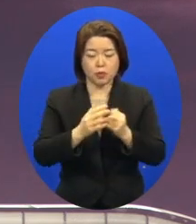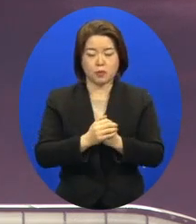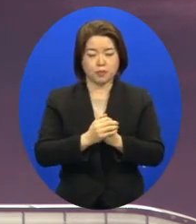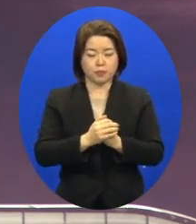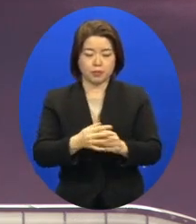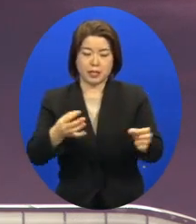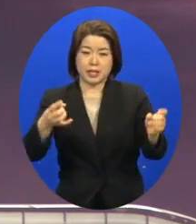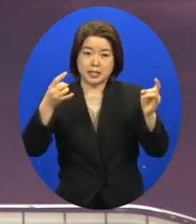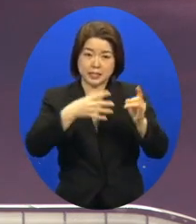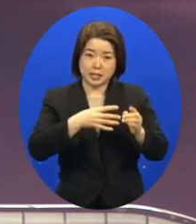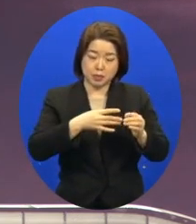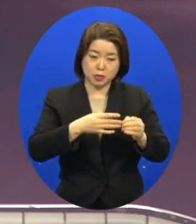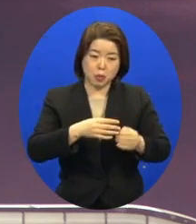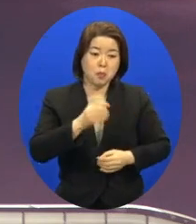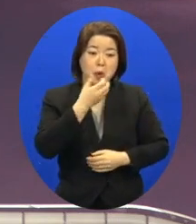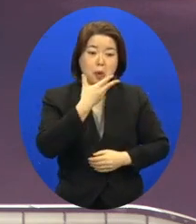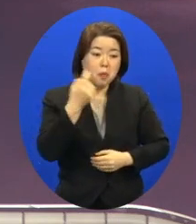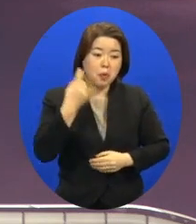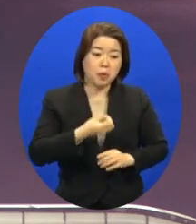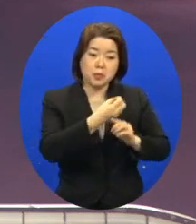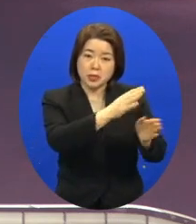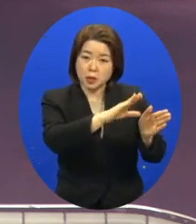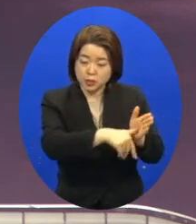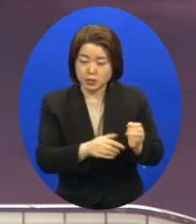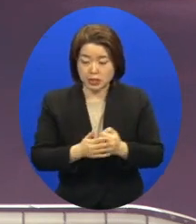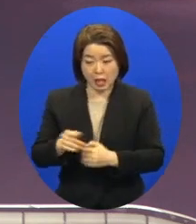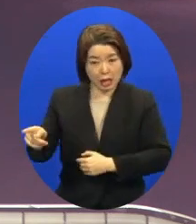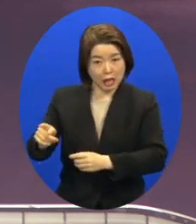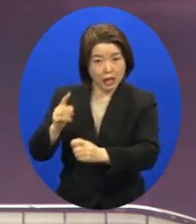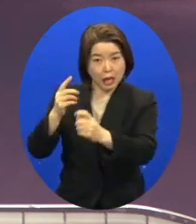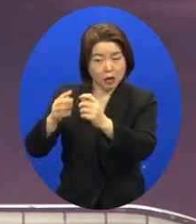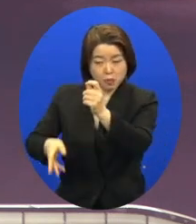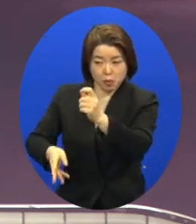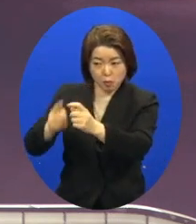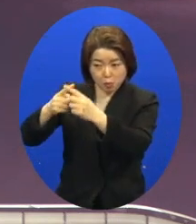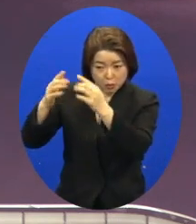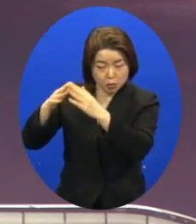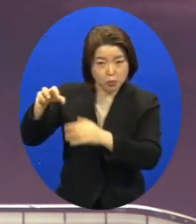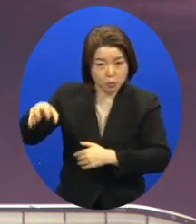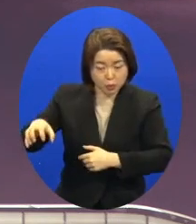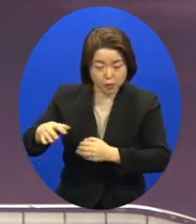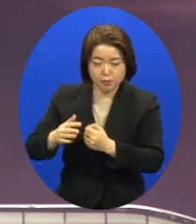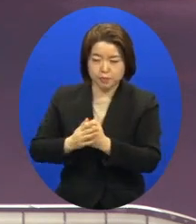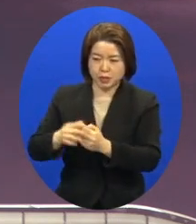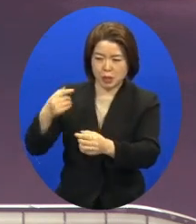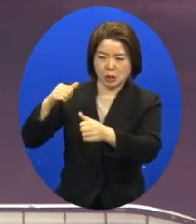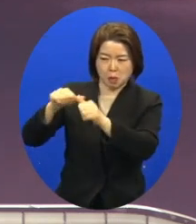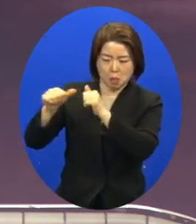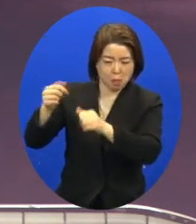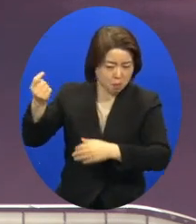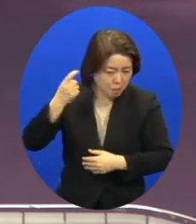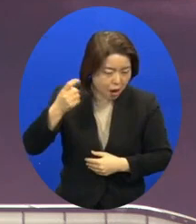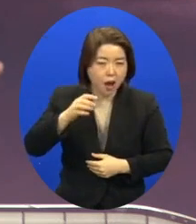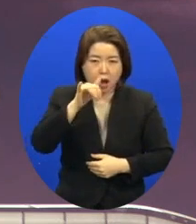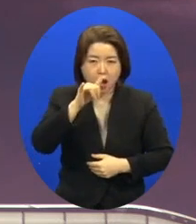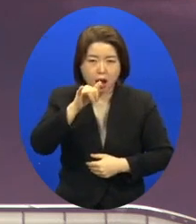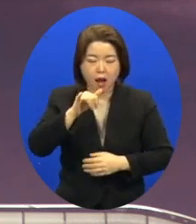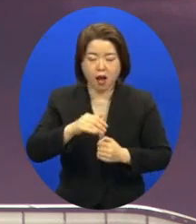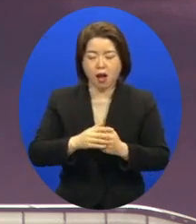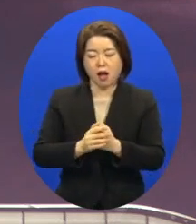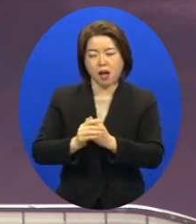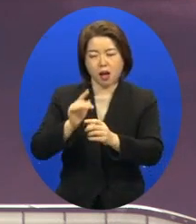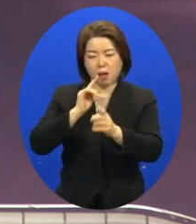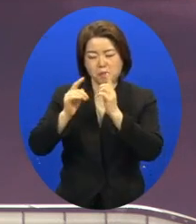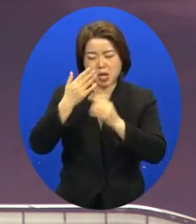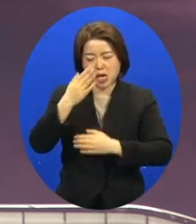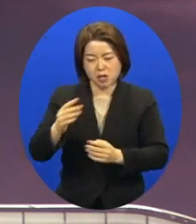가서 복음을 전하고 있을 때 고린도 교회로부터 소식이 왔습니다. 말할 수 없는 분쟁이 일어났다는